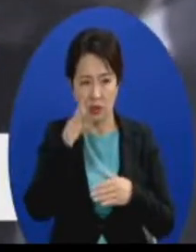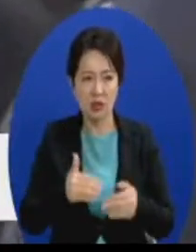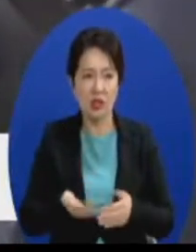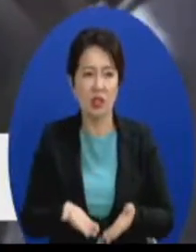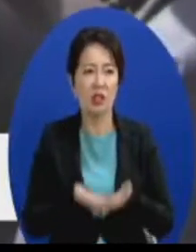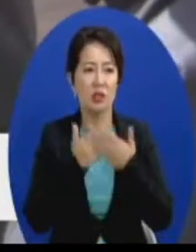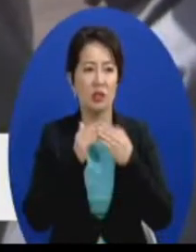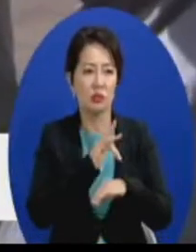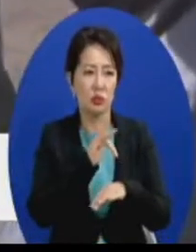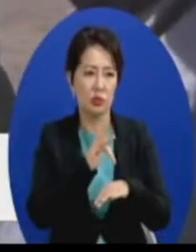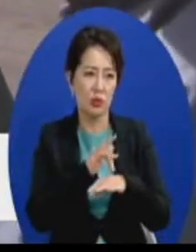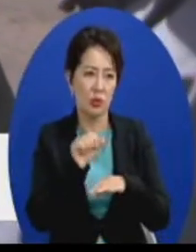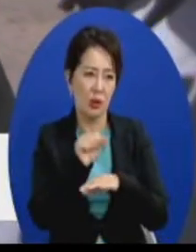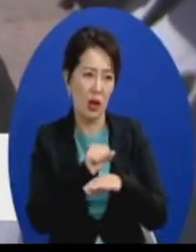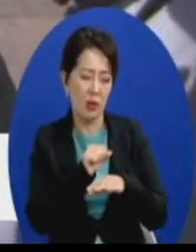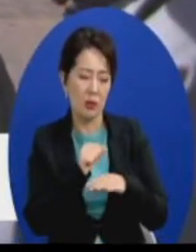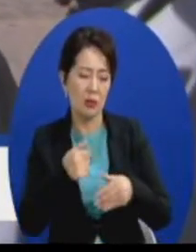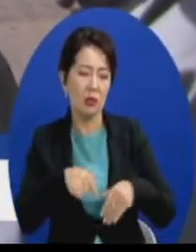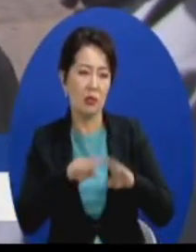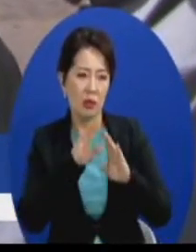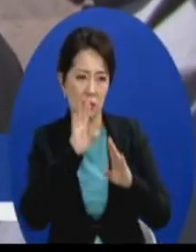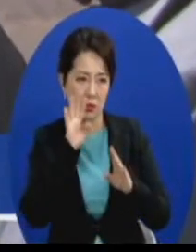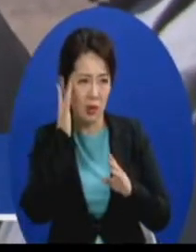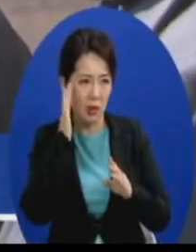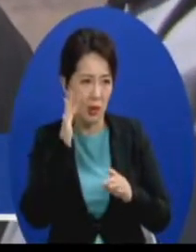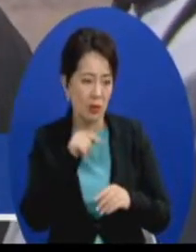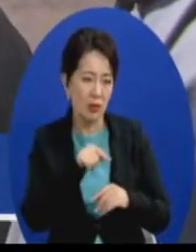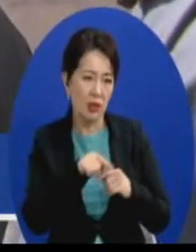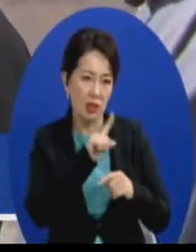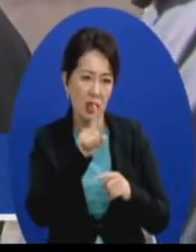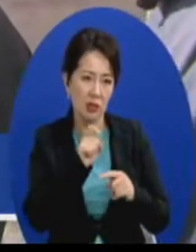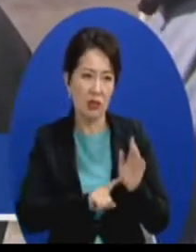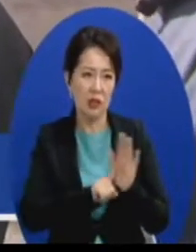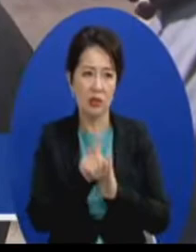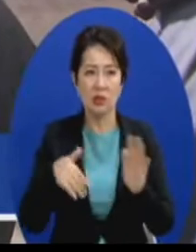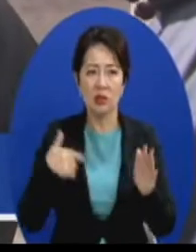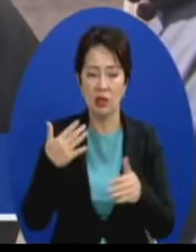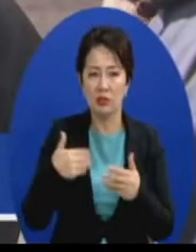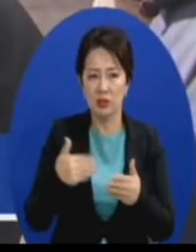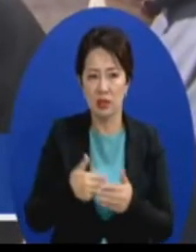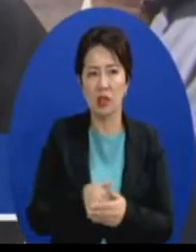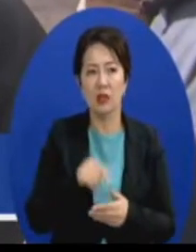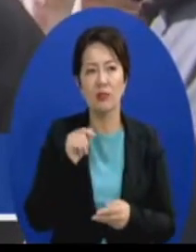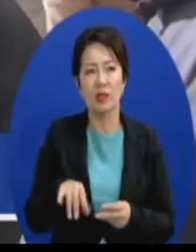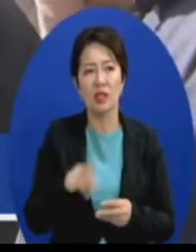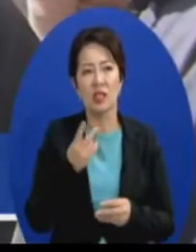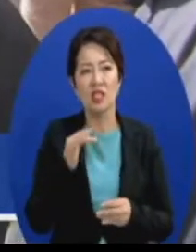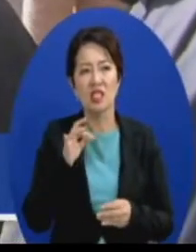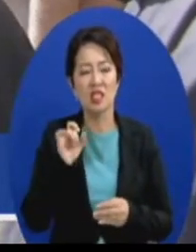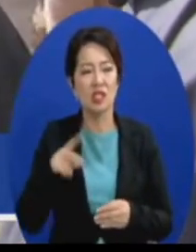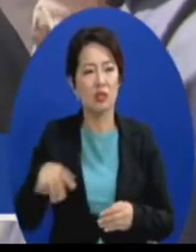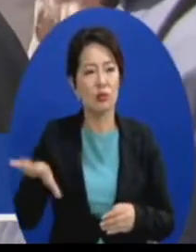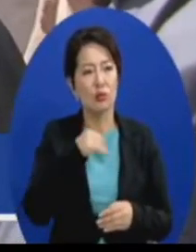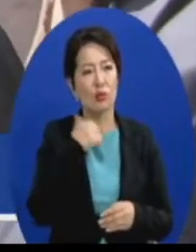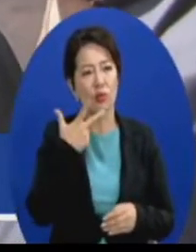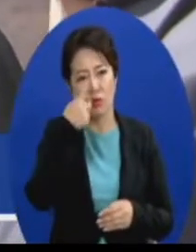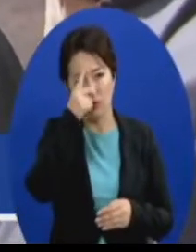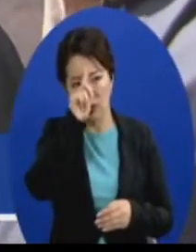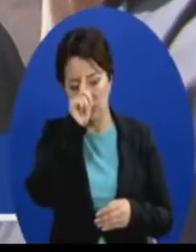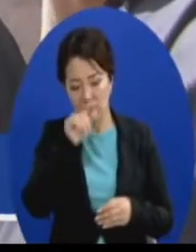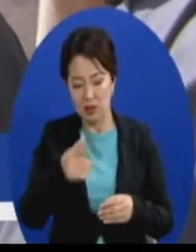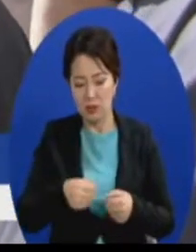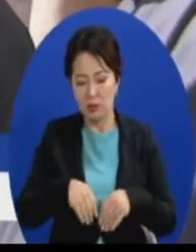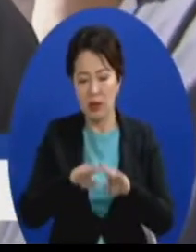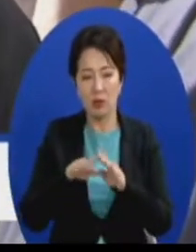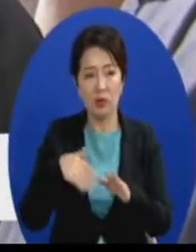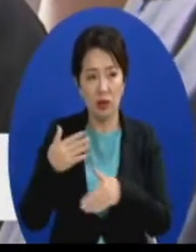бүх дүүргүүд дээр бүх аймагуд дээр байгуулсан энэ бодлогоор энэ асуудал ихсүүлээ явж байгаа. Одоо нийслэл хэмжээнд одоо 3 эмнэлэг дээр дэмжигдэх